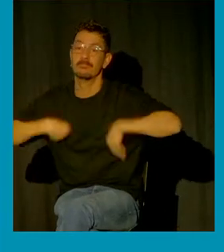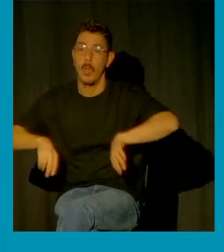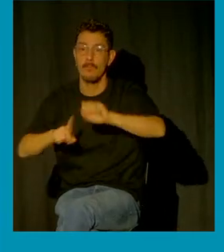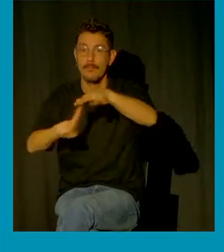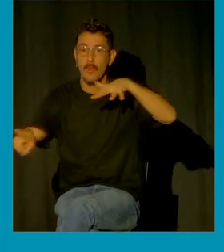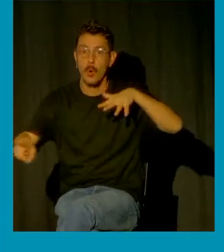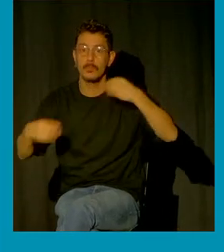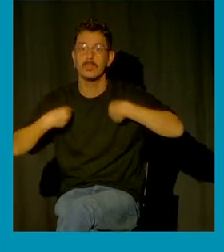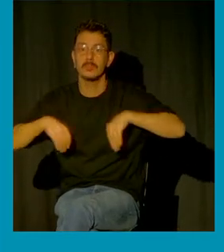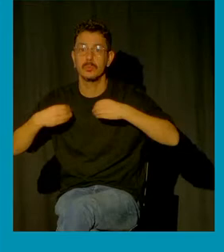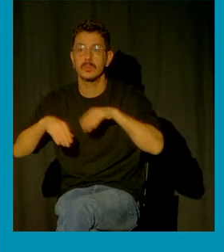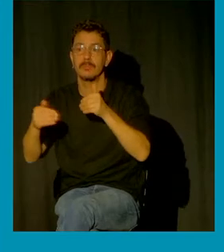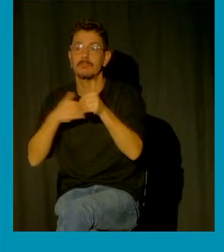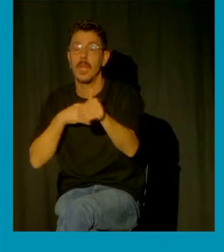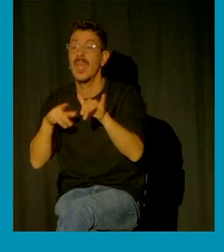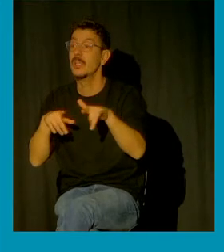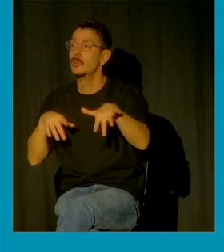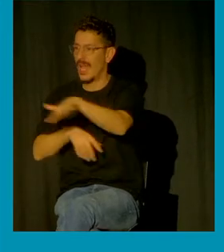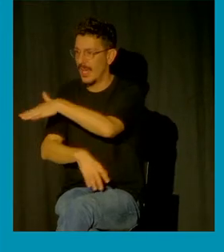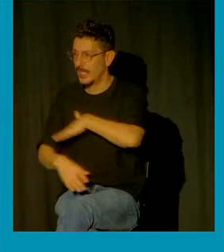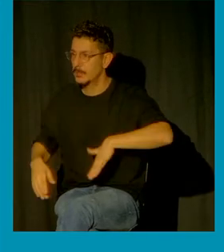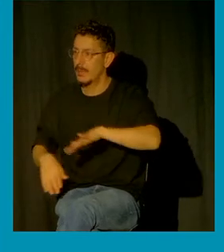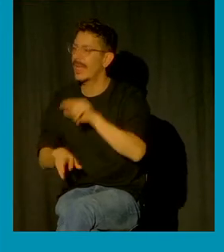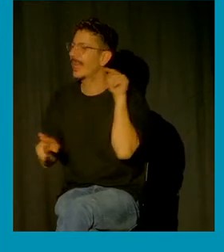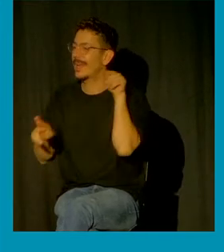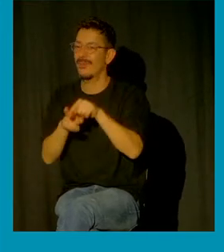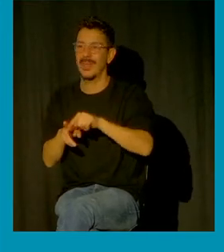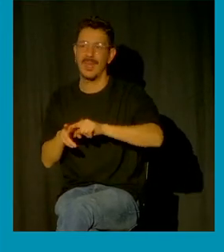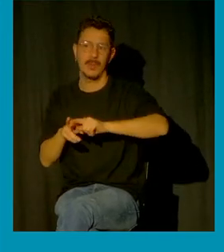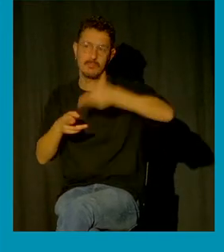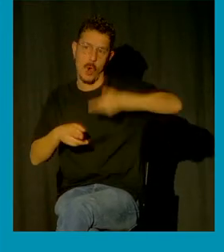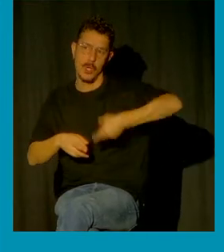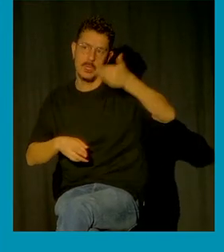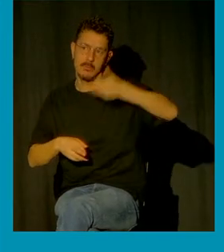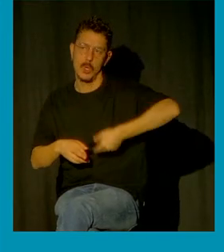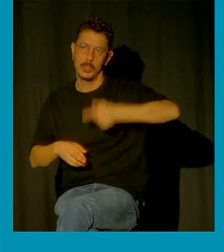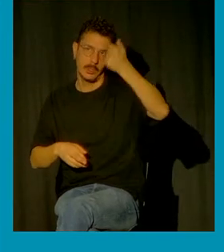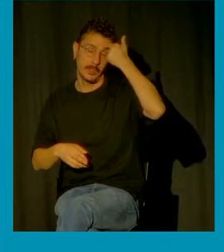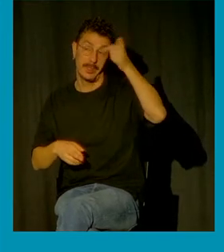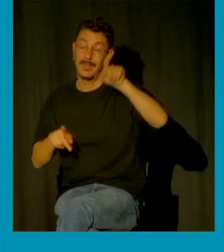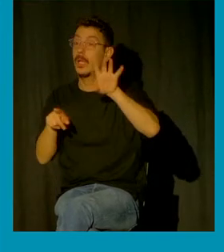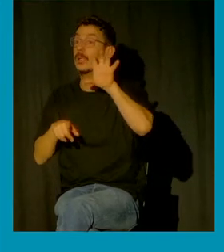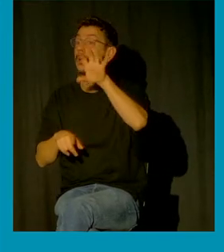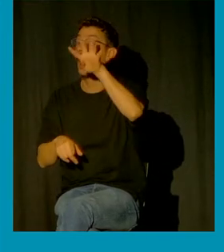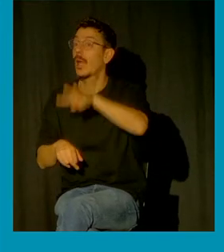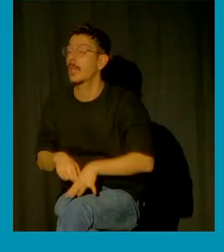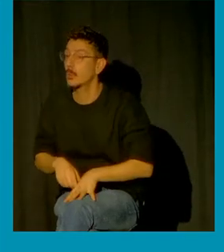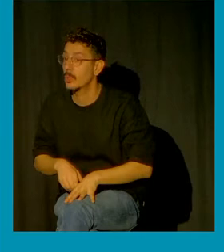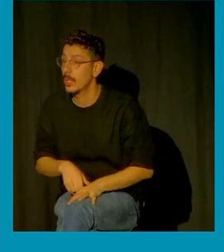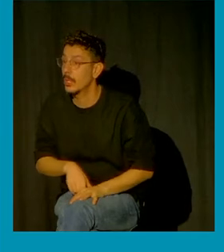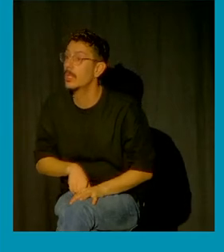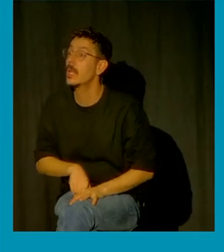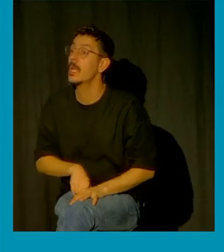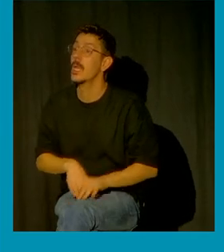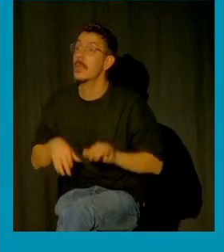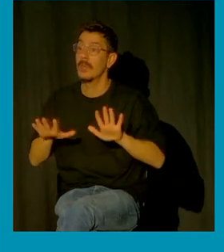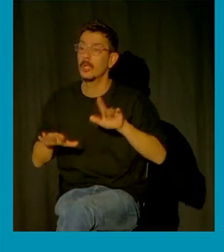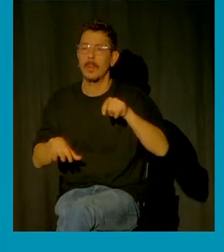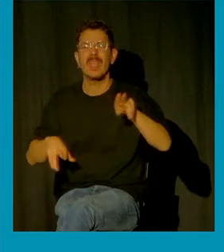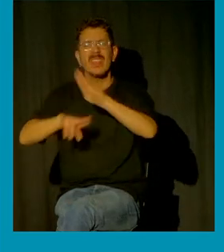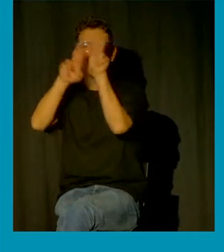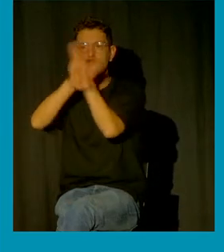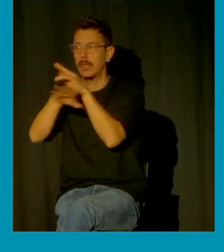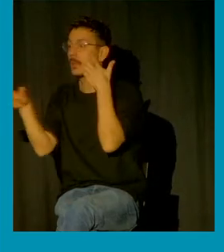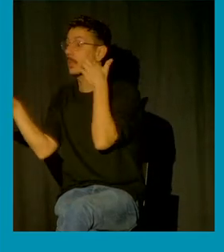profitós és un espai com deia referent a nivell de país però segurament també a nivell internacional